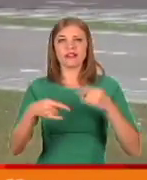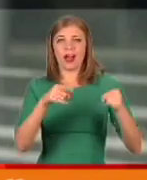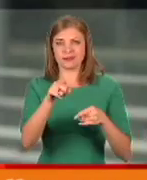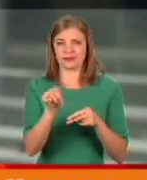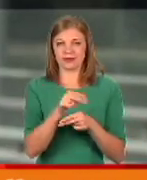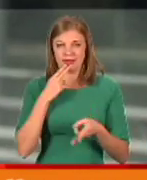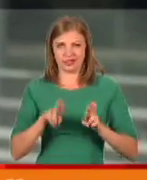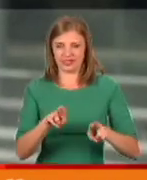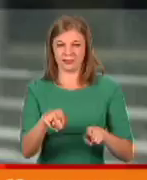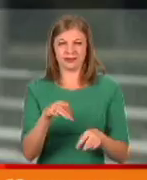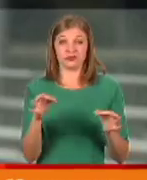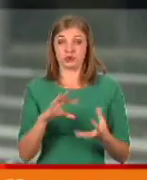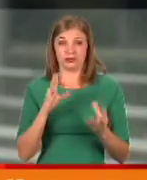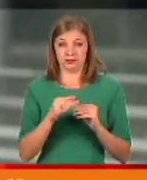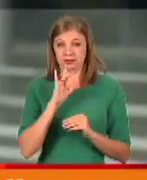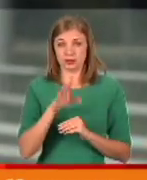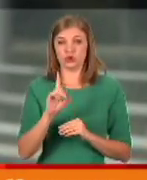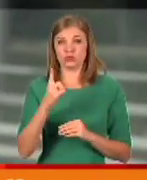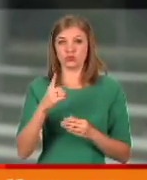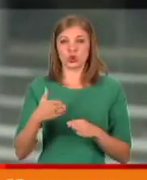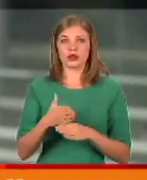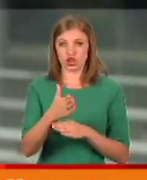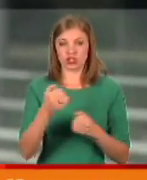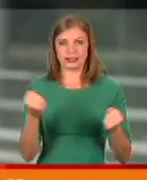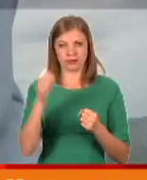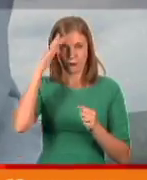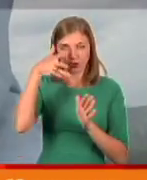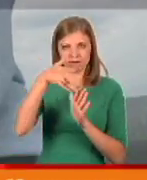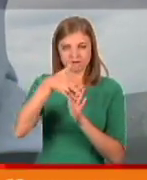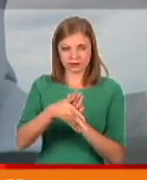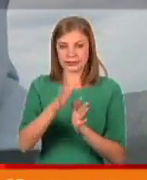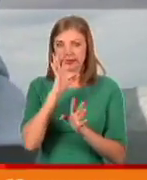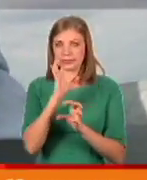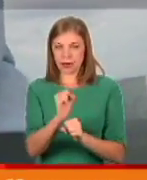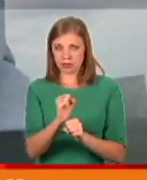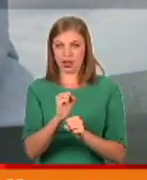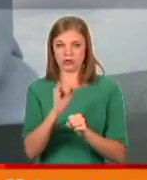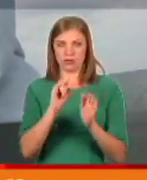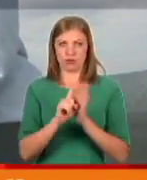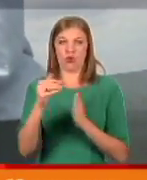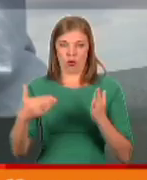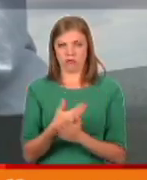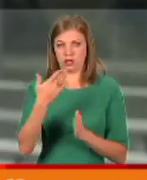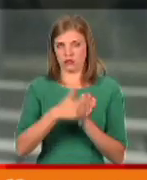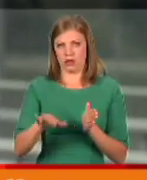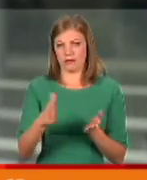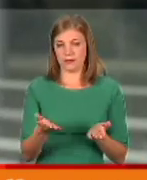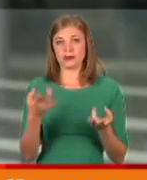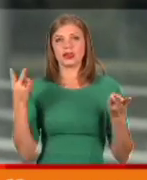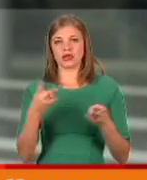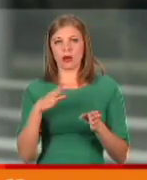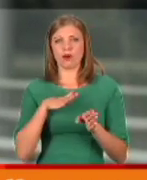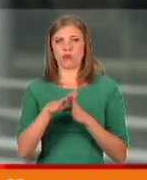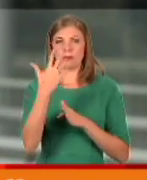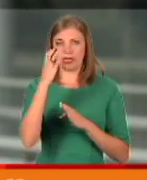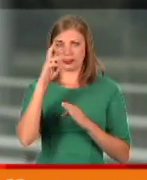ремонтуєш, вони нічого не дають, тому що в тріщини взимку заходить вода, замерзає, тріскається і в нові ями на дорогу. Треба знімати